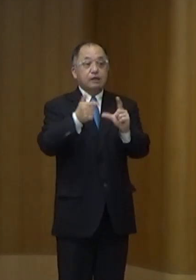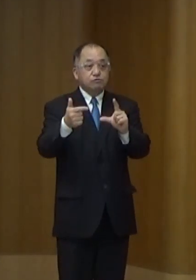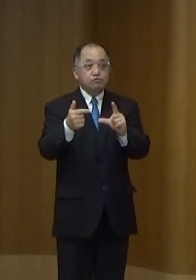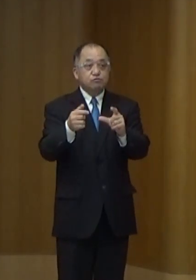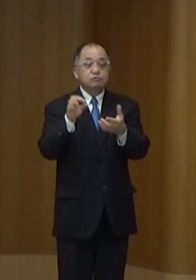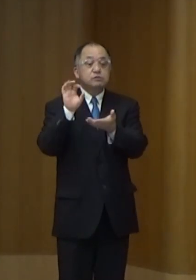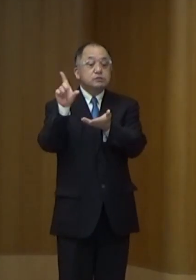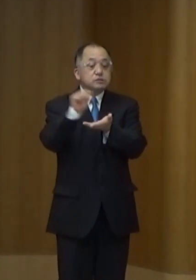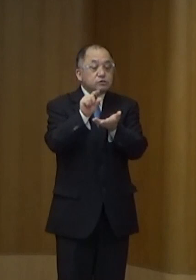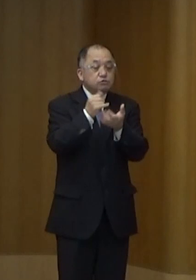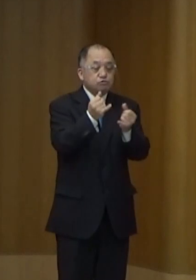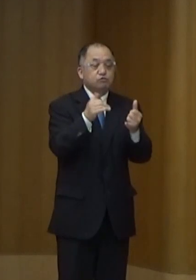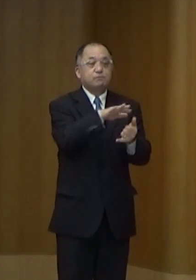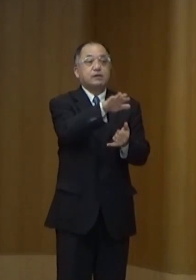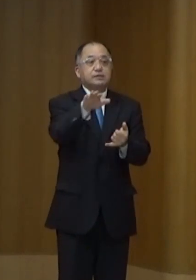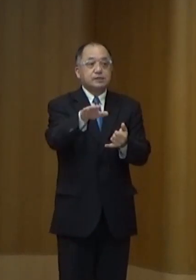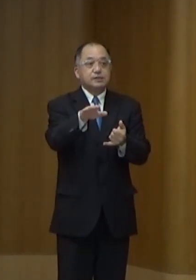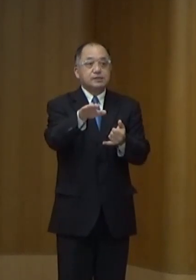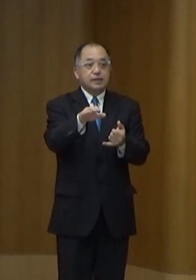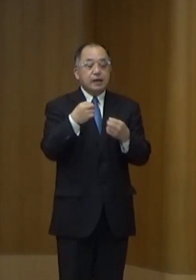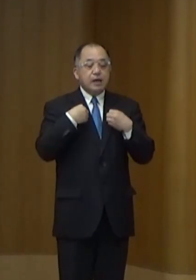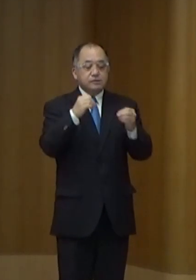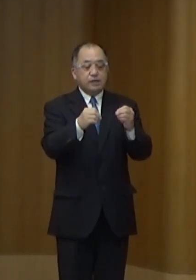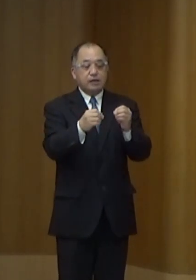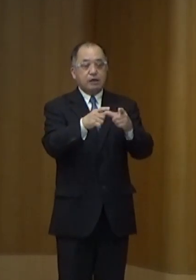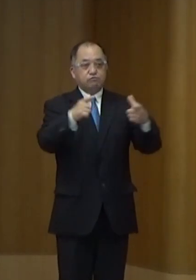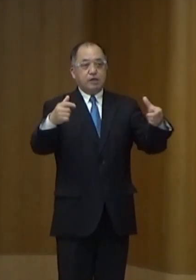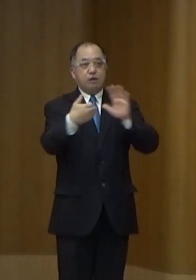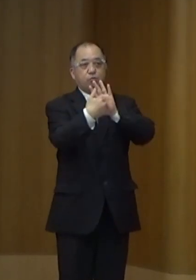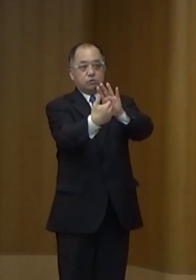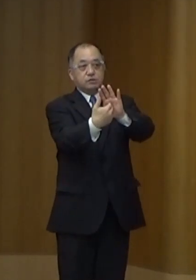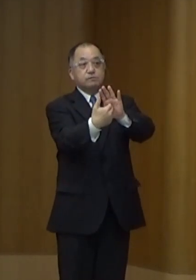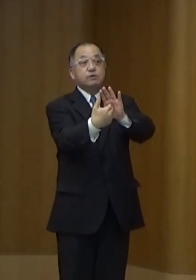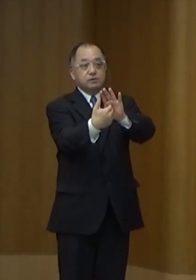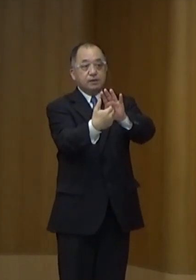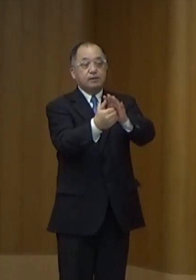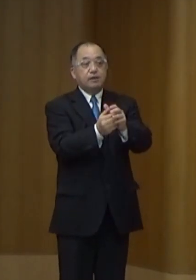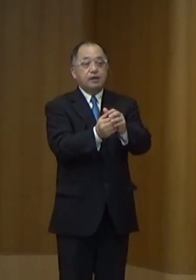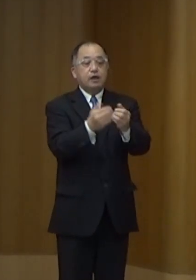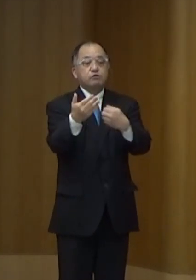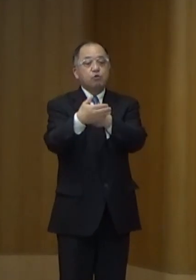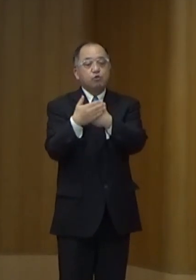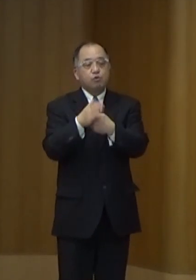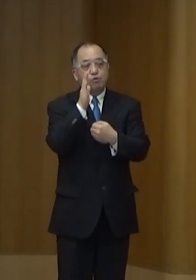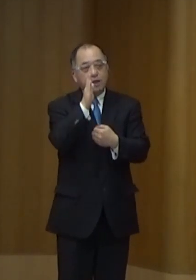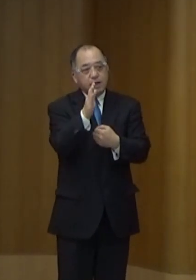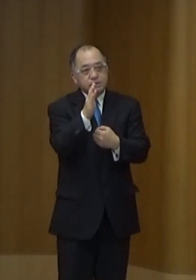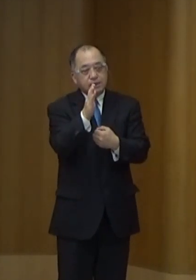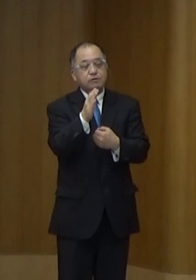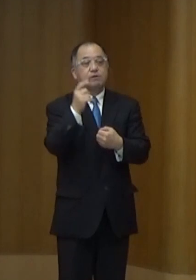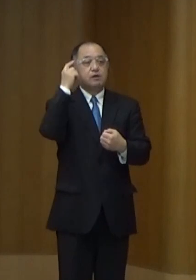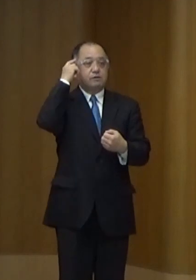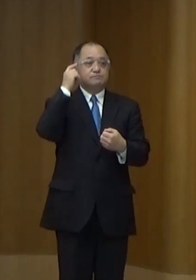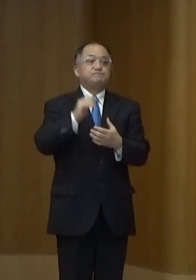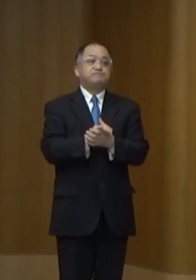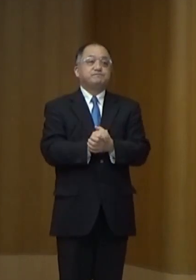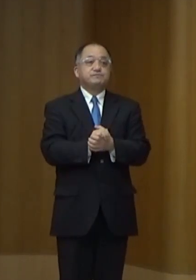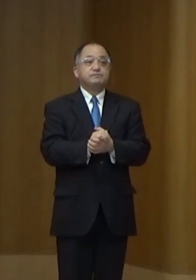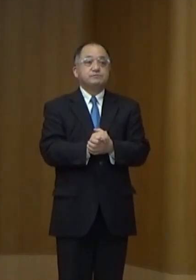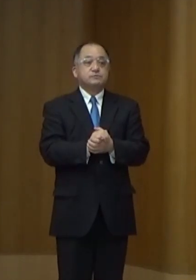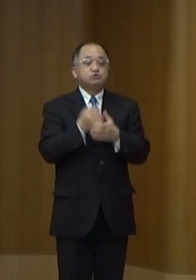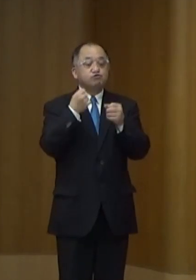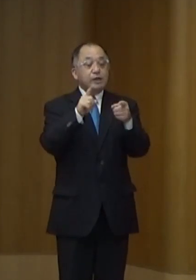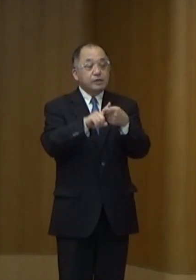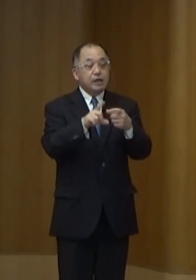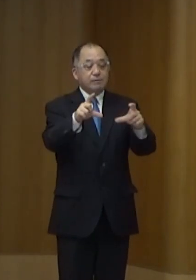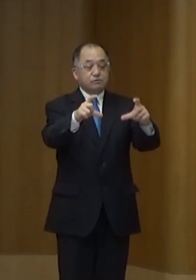様にもこれまで以上に感染拡大防止に向けてご協力をいただきたいと考えております。具体的にはマ